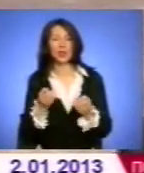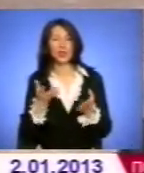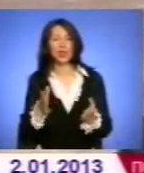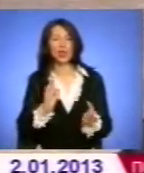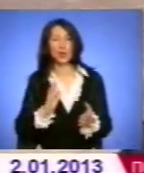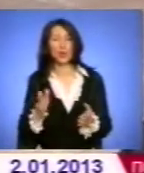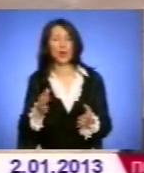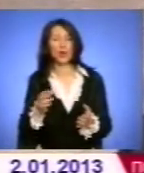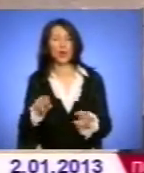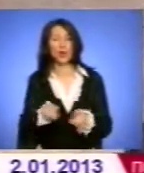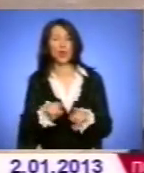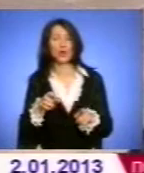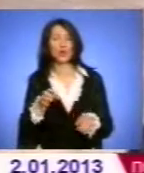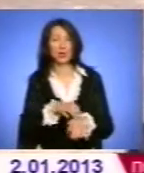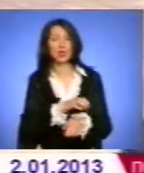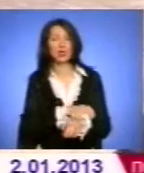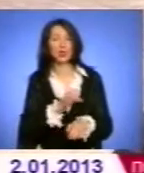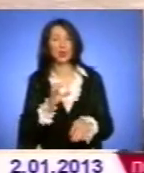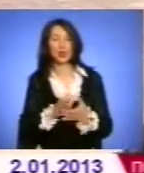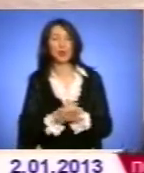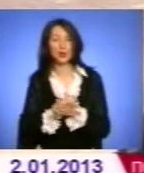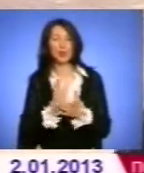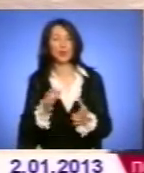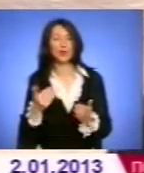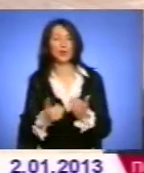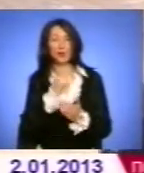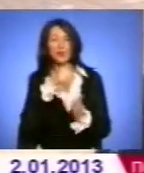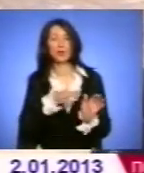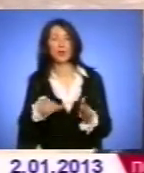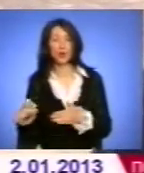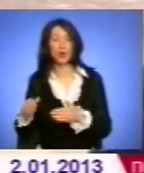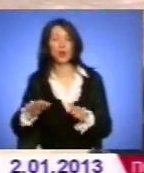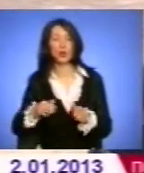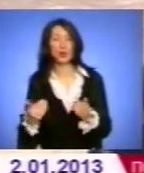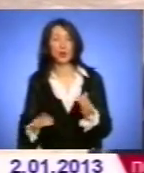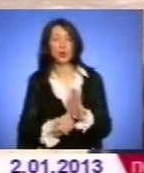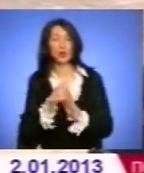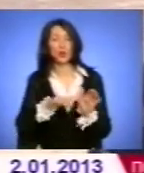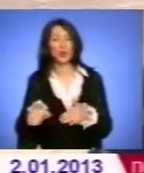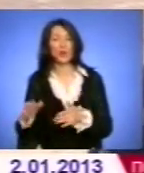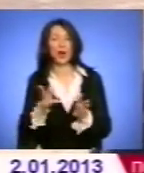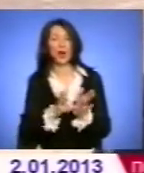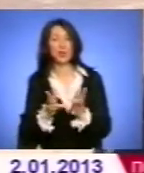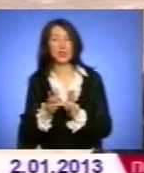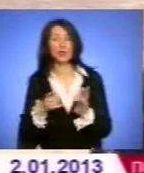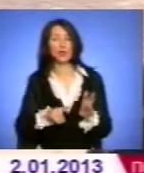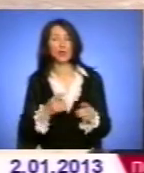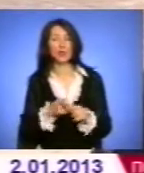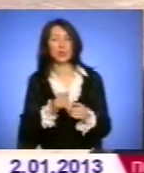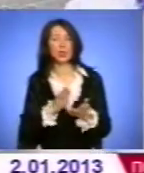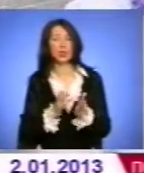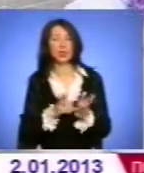на Радянського Союзу було, що Новий рік приходить і уходить. А Різдво – то є Різдво, розумієте, так що будемо святкувати